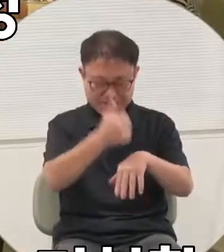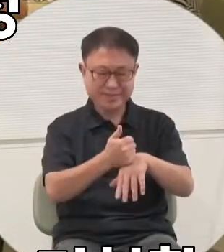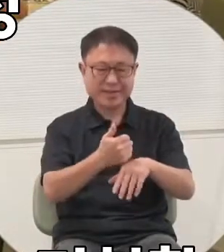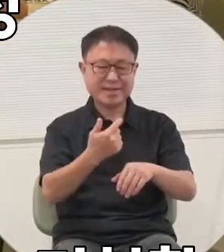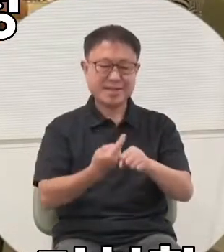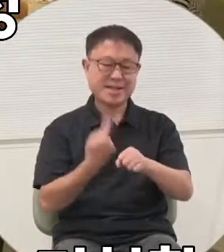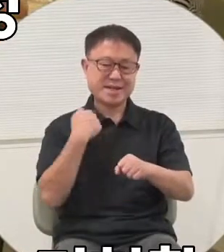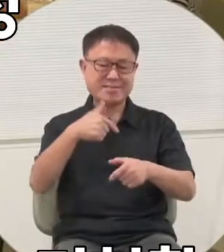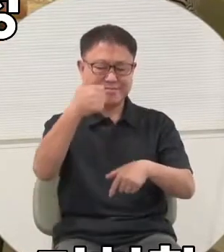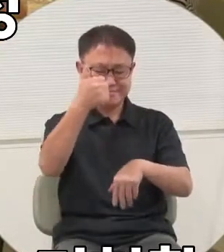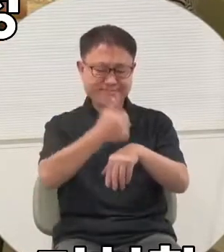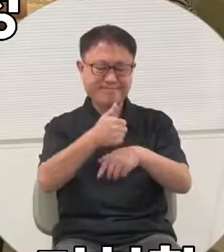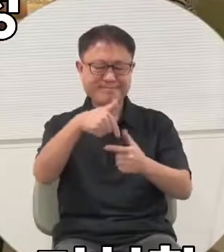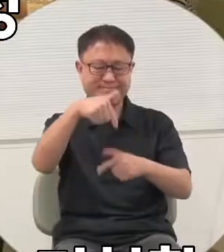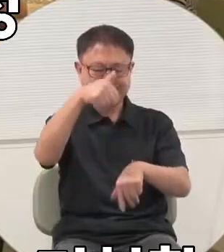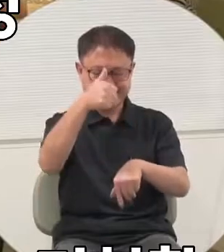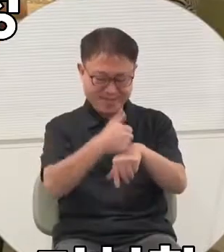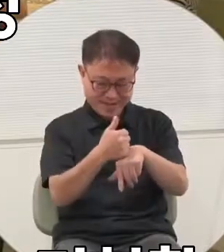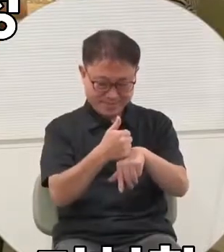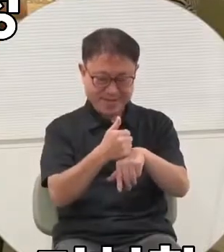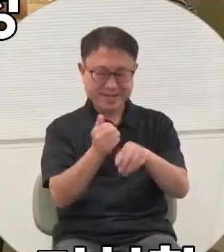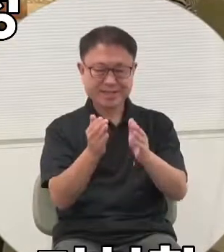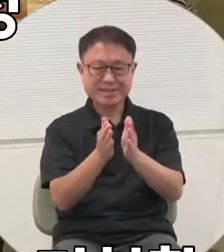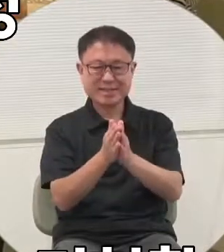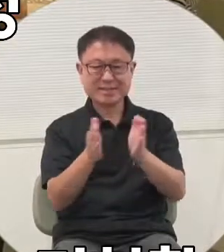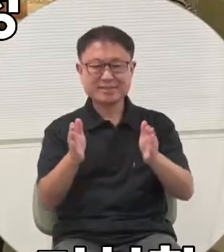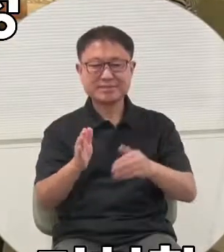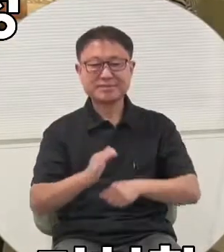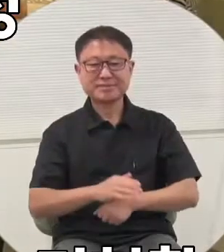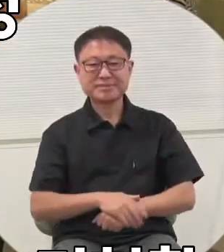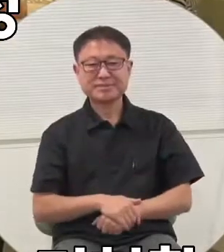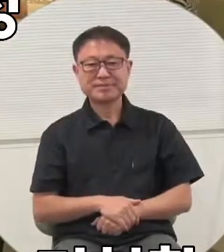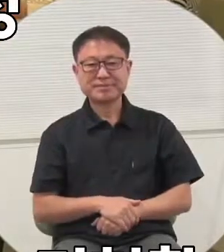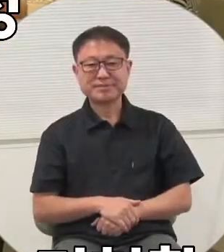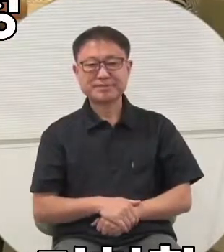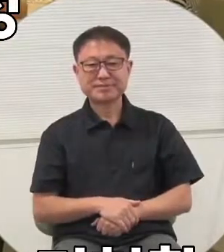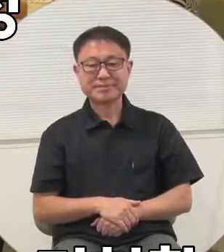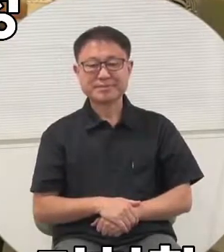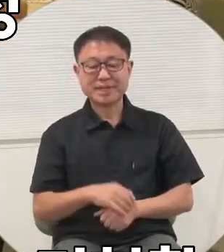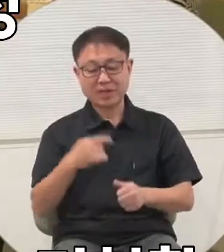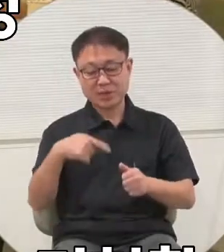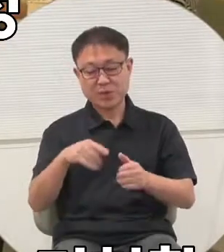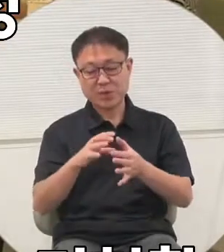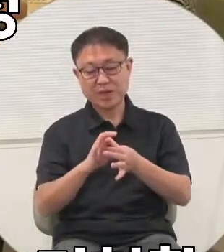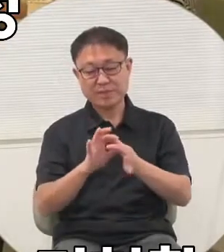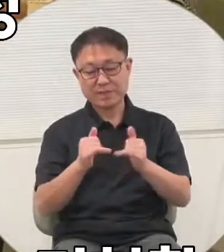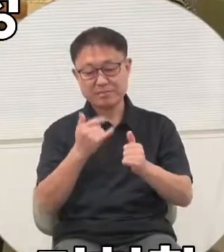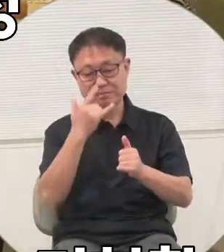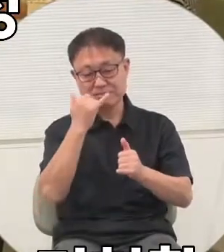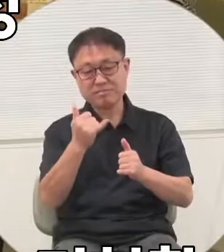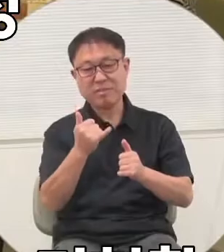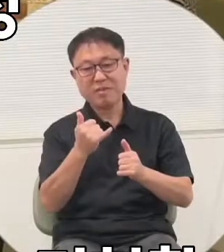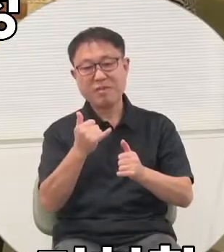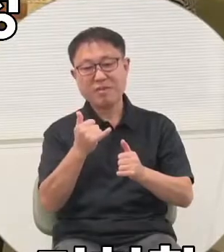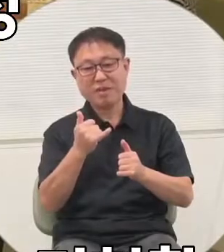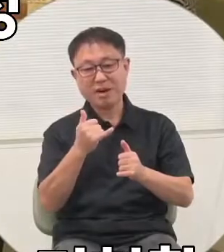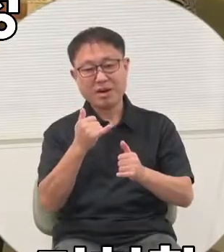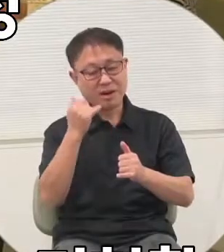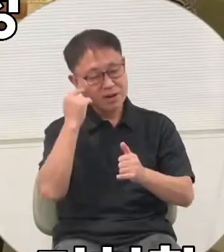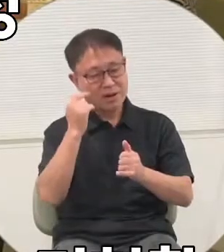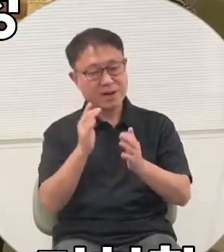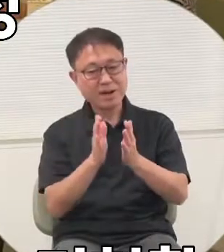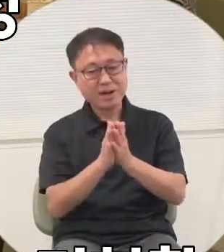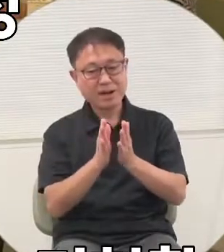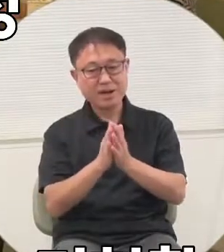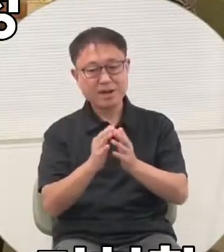작년에. 그래서 이제 혁신교육 의제가 떠서 이제 교육에 관심 있는 학부모님들이 이제 자연스럽게